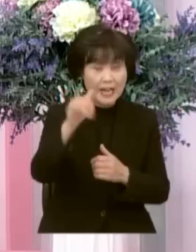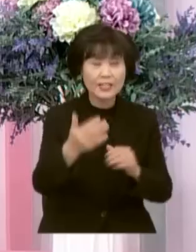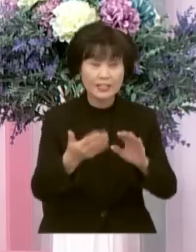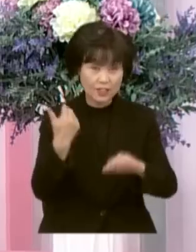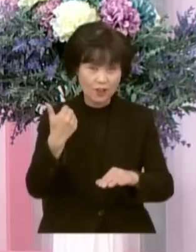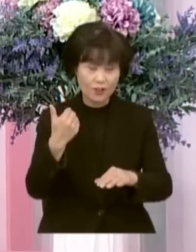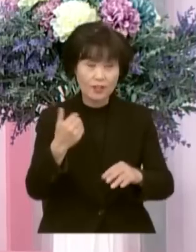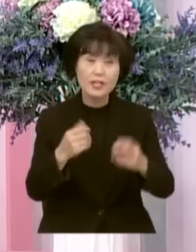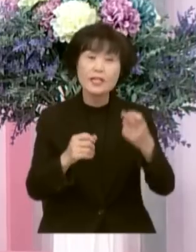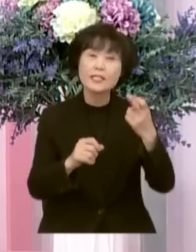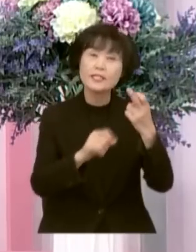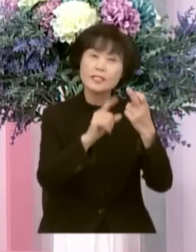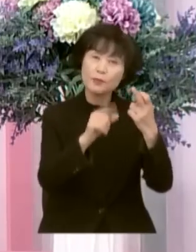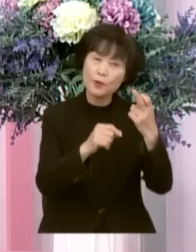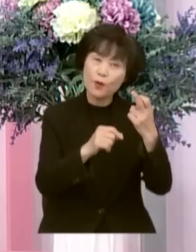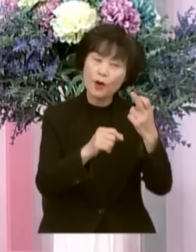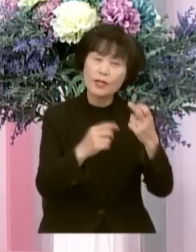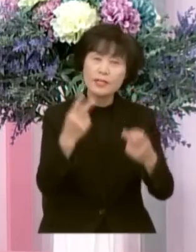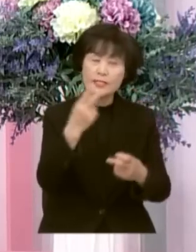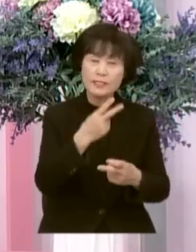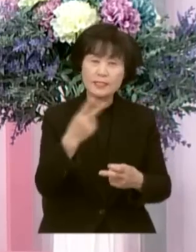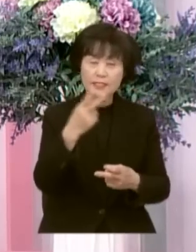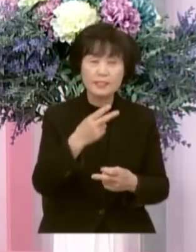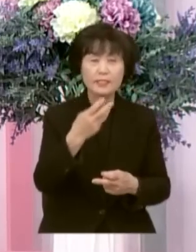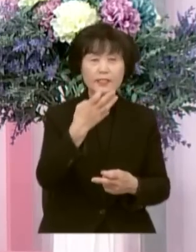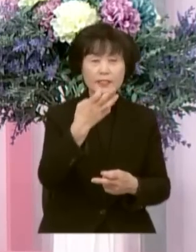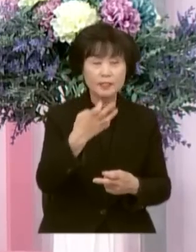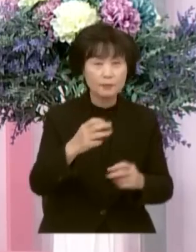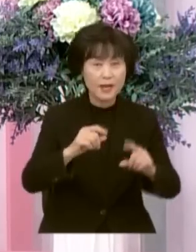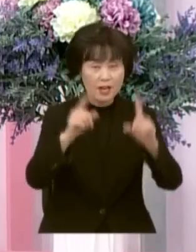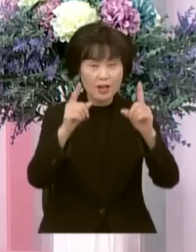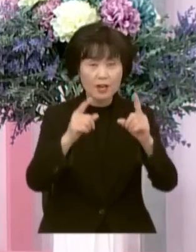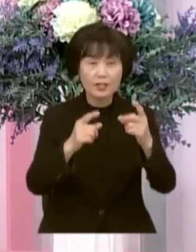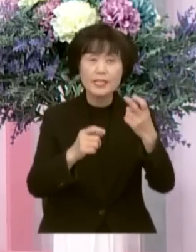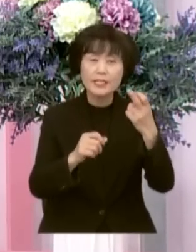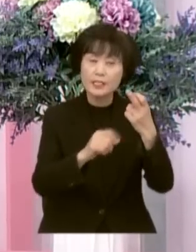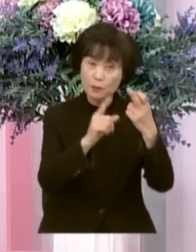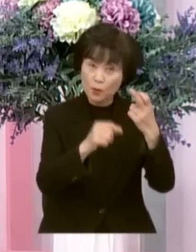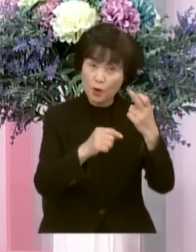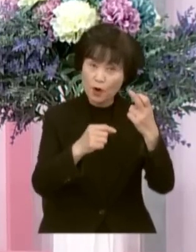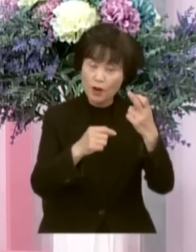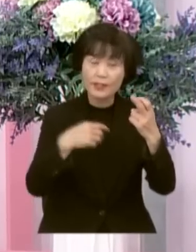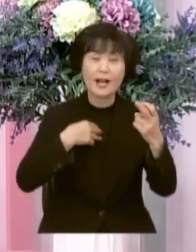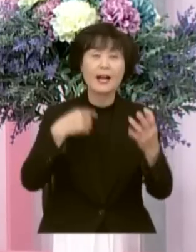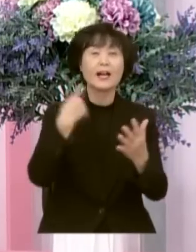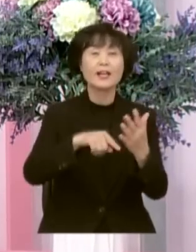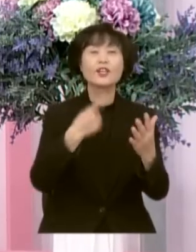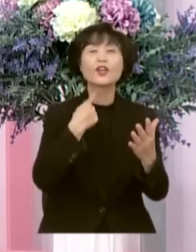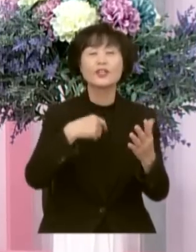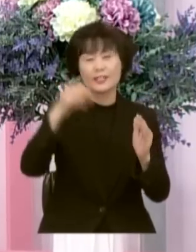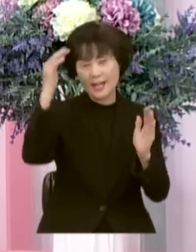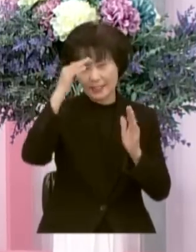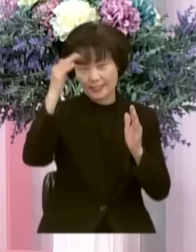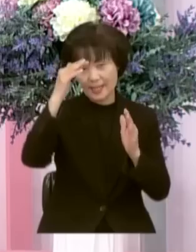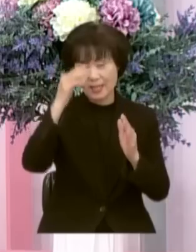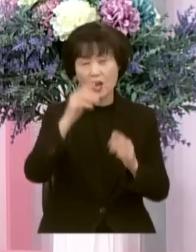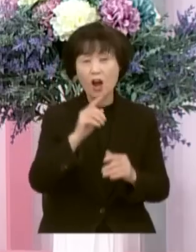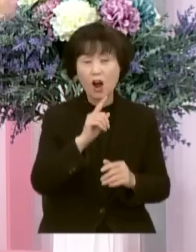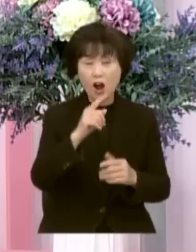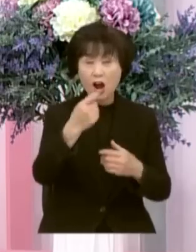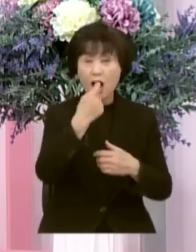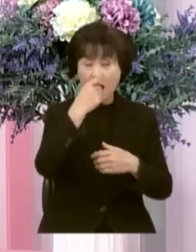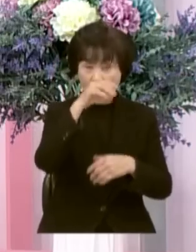있었냐면은 12월 달에요. 2018년 12월 달에 제 학생이에요. 학생이 어떤 그